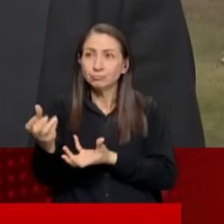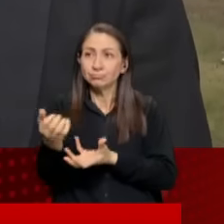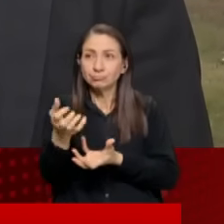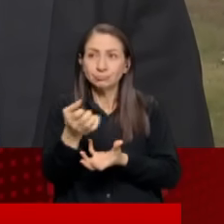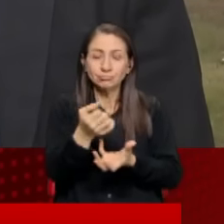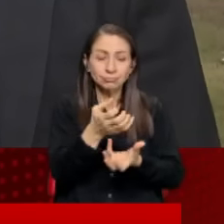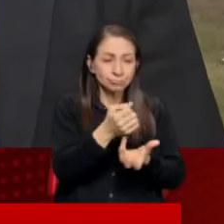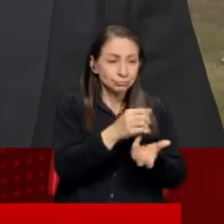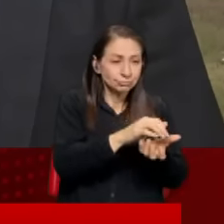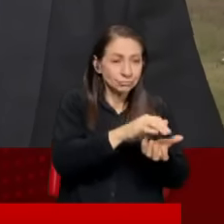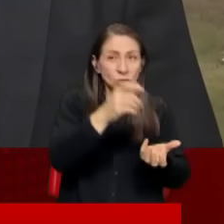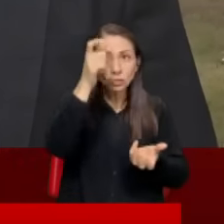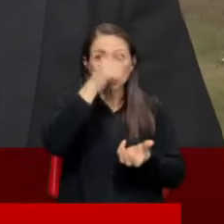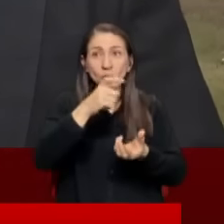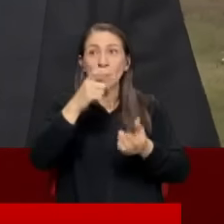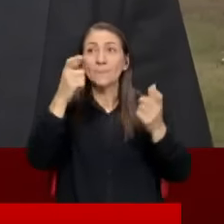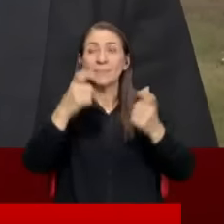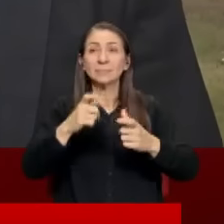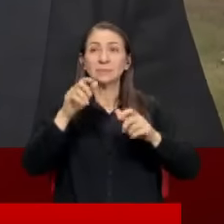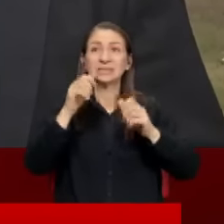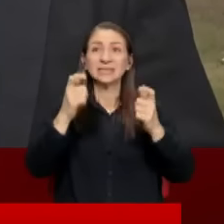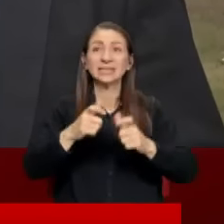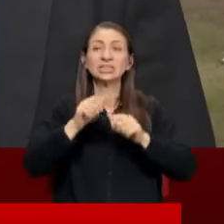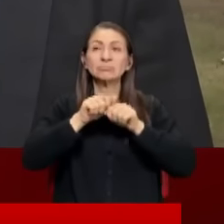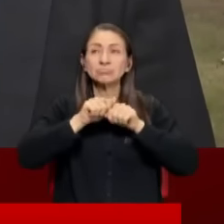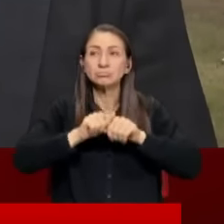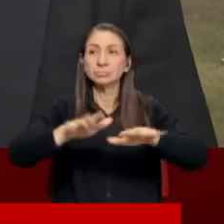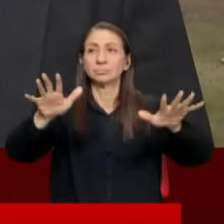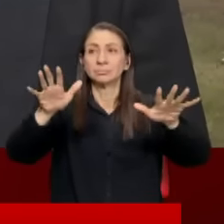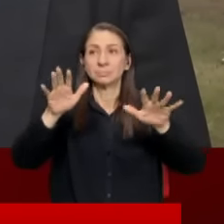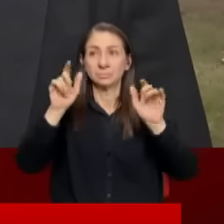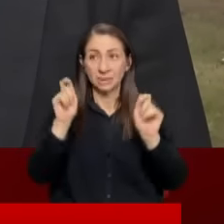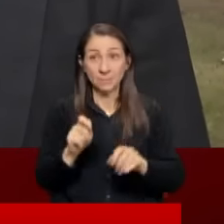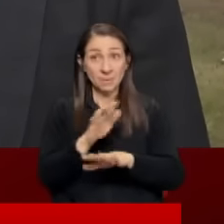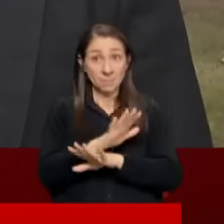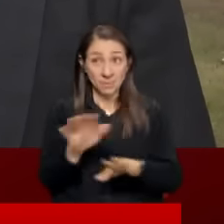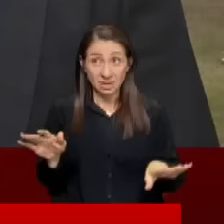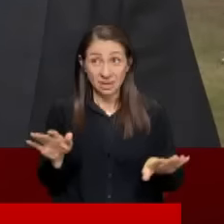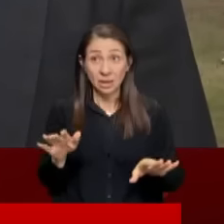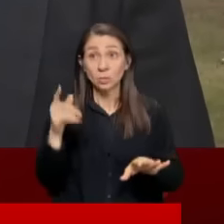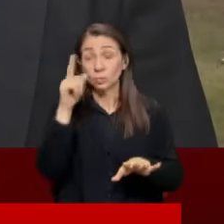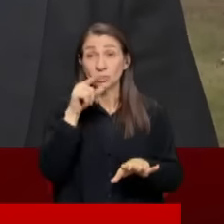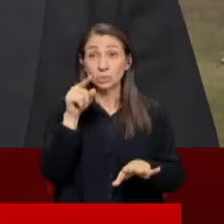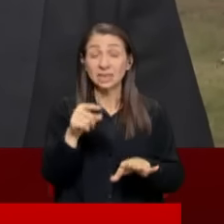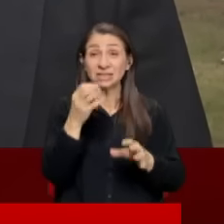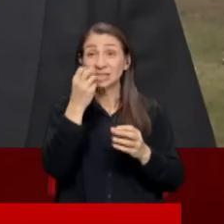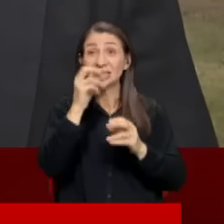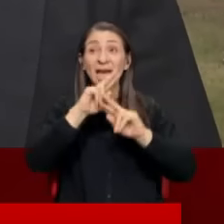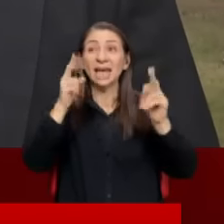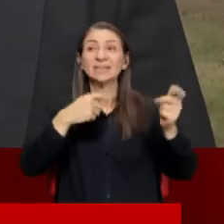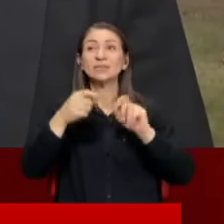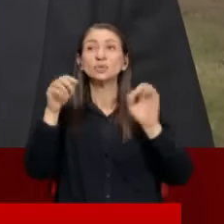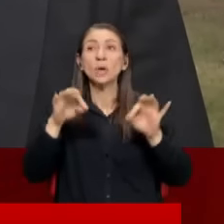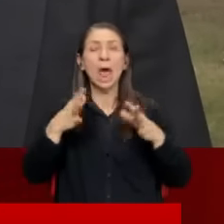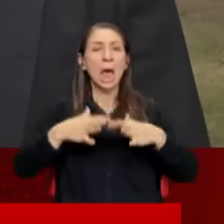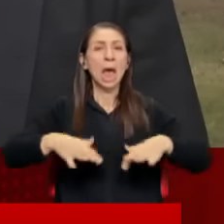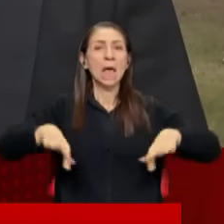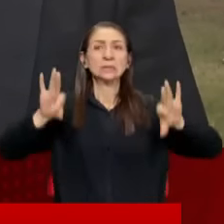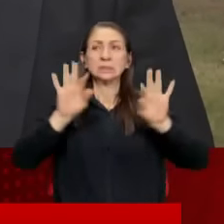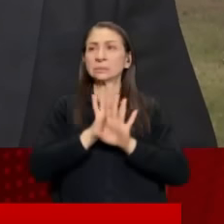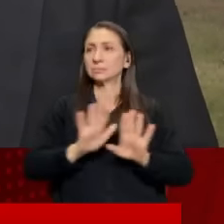çiçeklerini Türkiye'nin belirli yerlerine, bütün şehirlerine sevkiyatını yaptılar. Dolayısıyla da çiçekçi esnafımız da şu anda